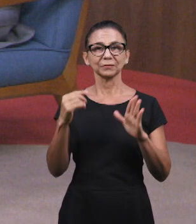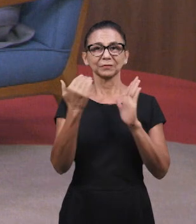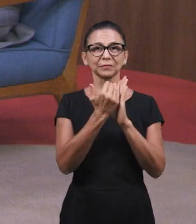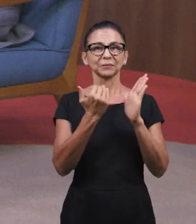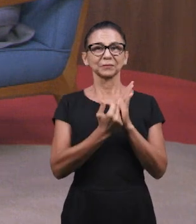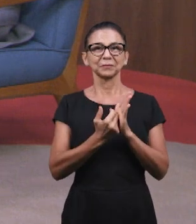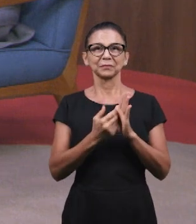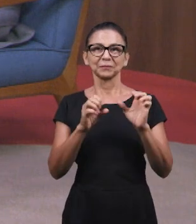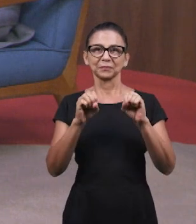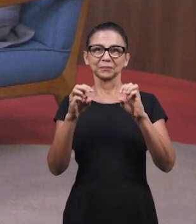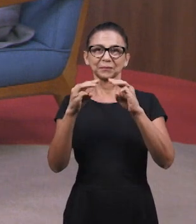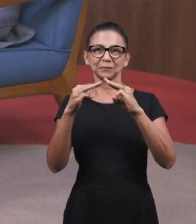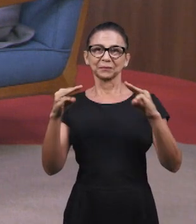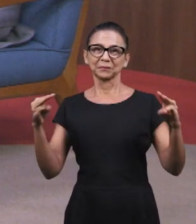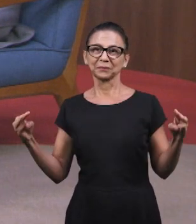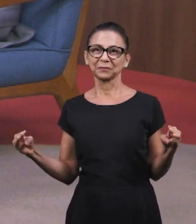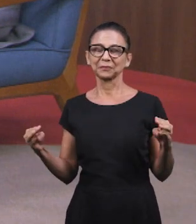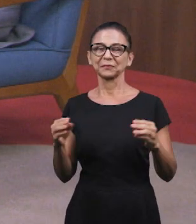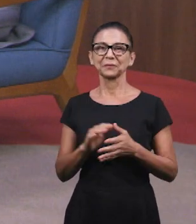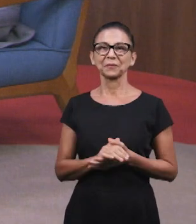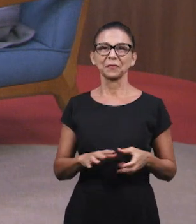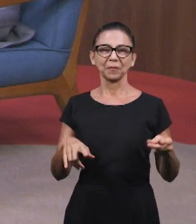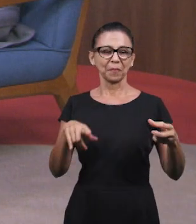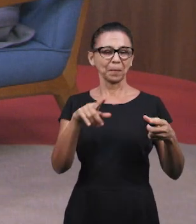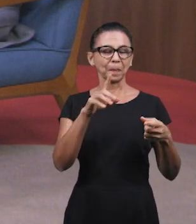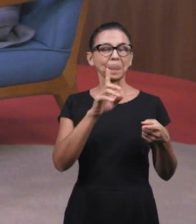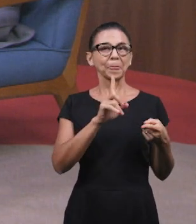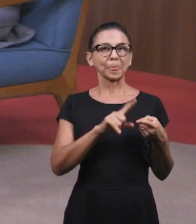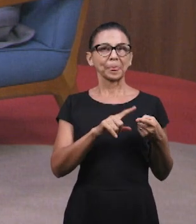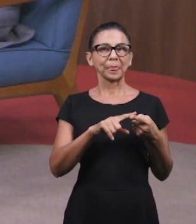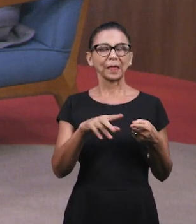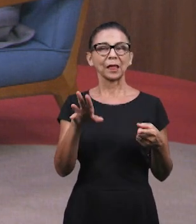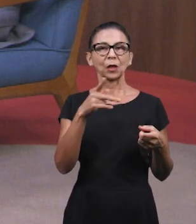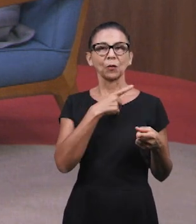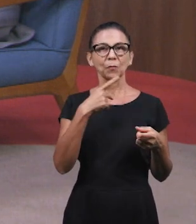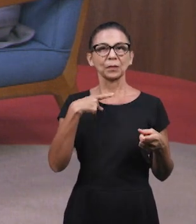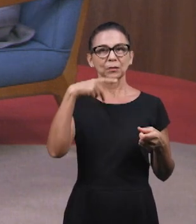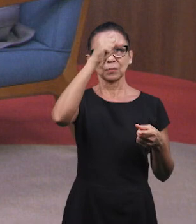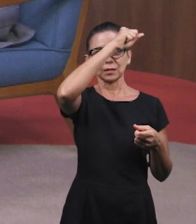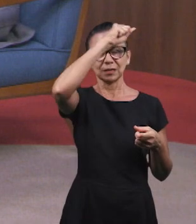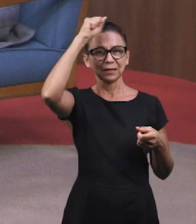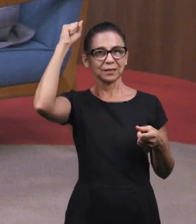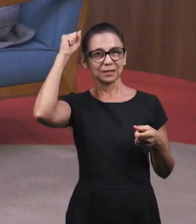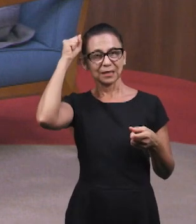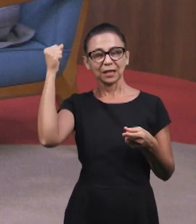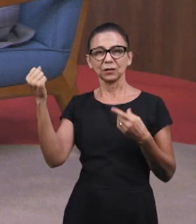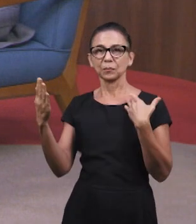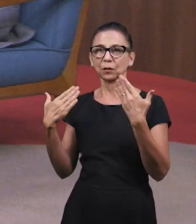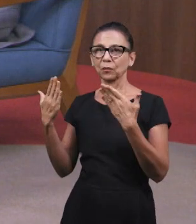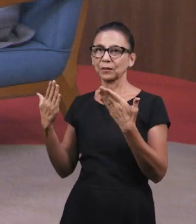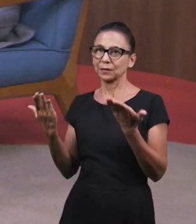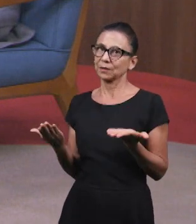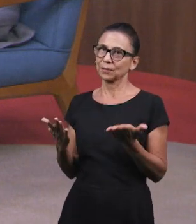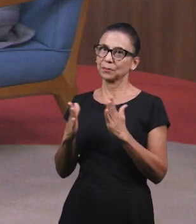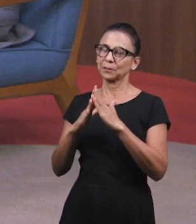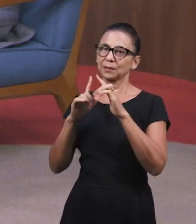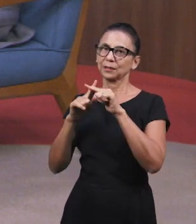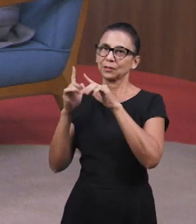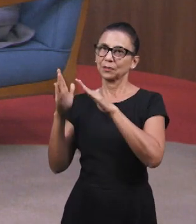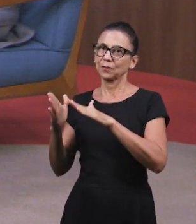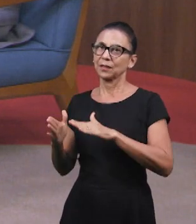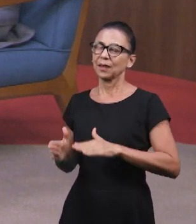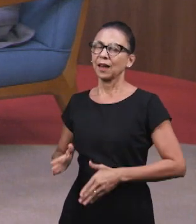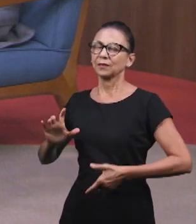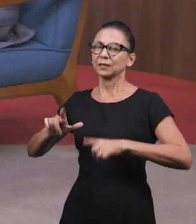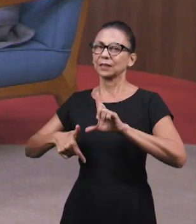du Manaïm reçoit le pasteur Serge Chose pour parler sur ce moment de l'histoire d'Israël et de l'Église fidèle. Nous